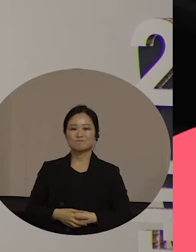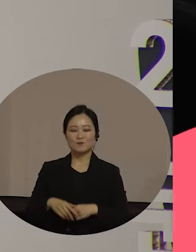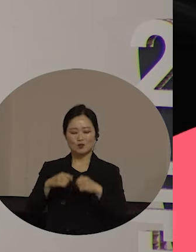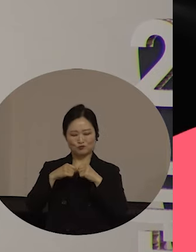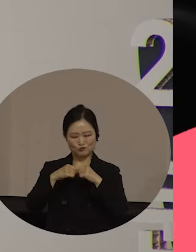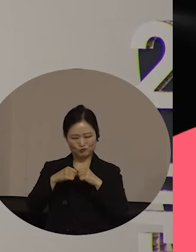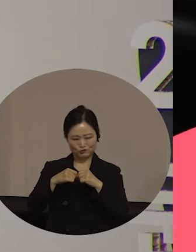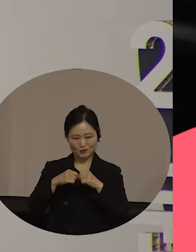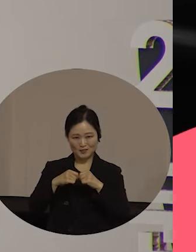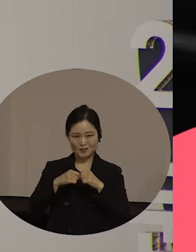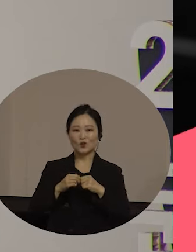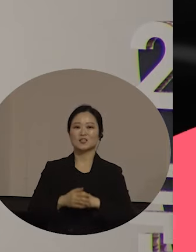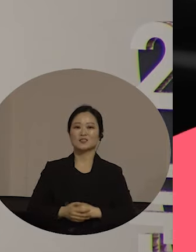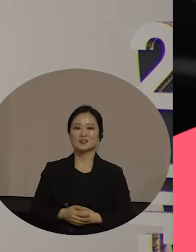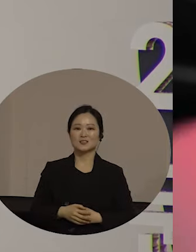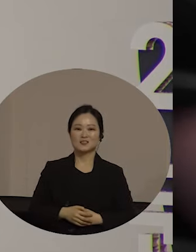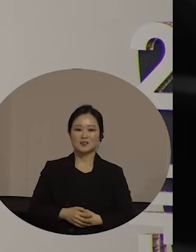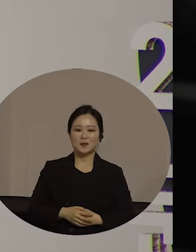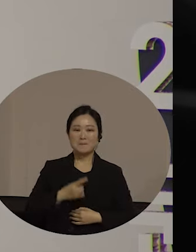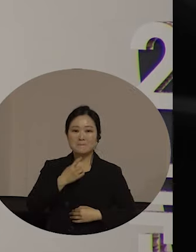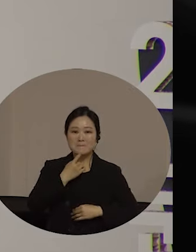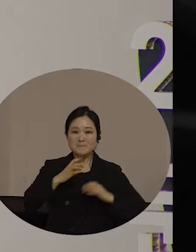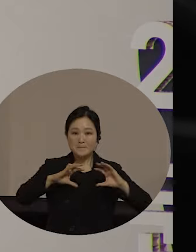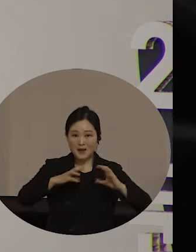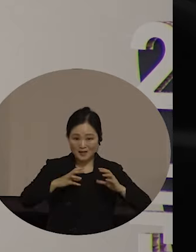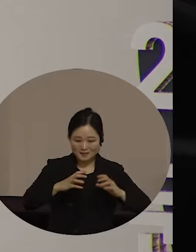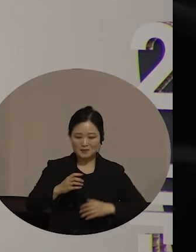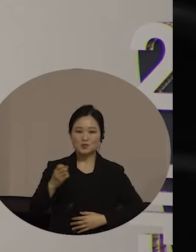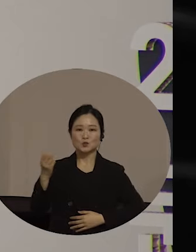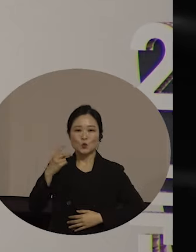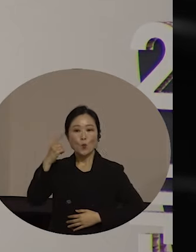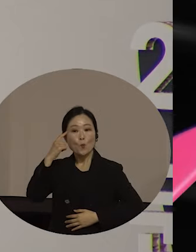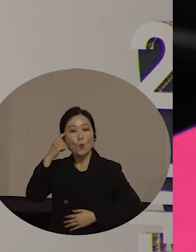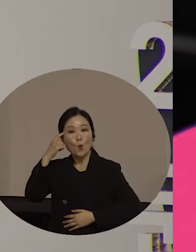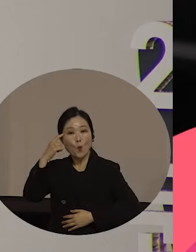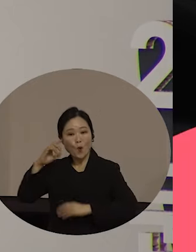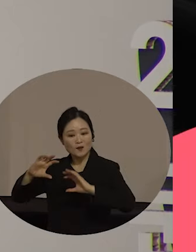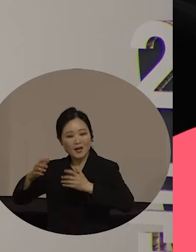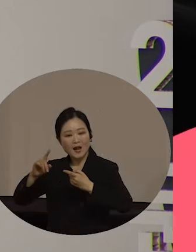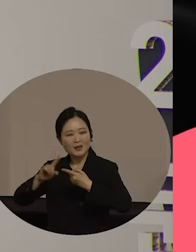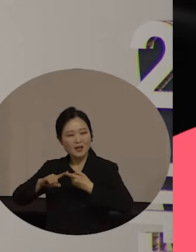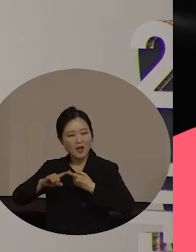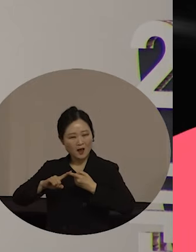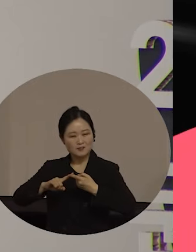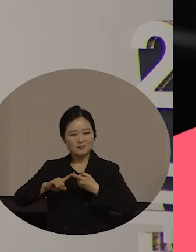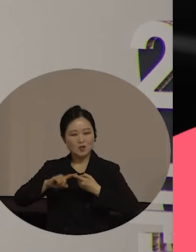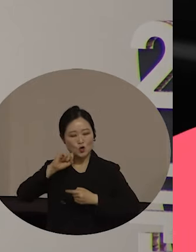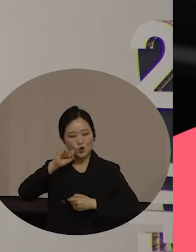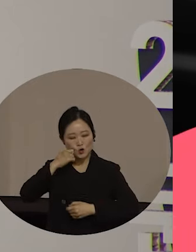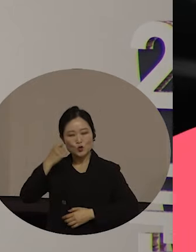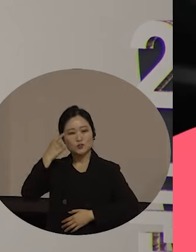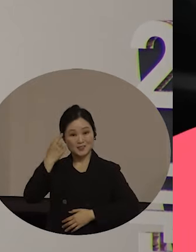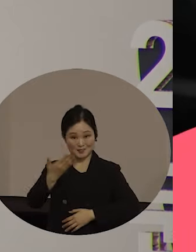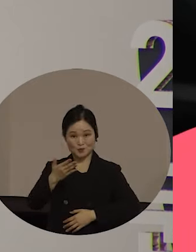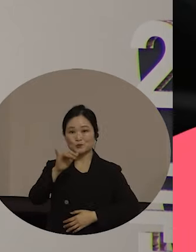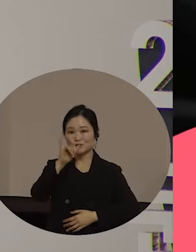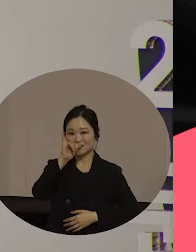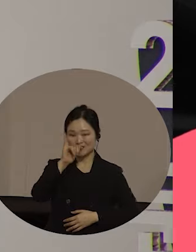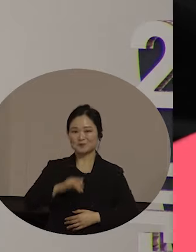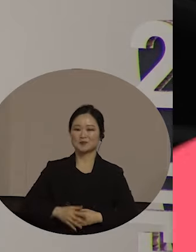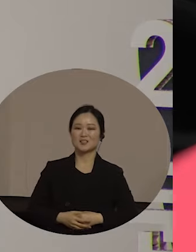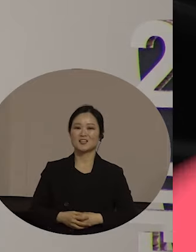구체적인 핀란드하고 몽골리아의 구체적인 질문들이 두 개가 들어왔습니다. 어려운 질문부터 드리고, 한쪽은 돈